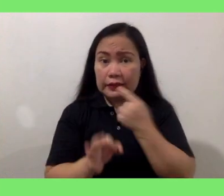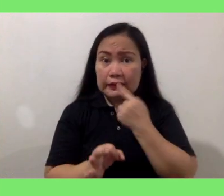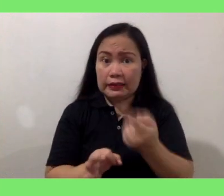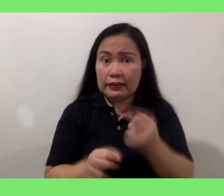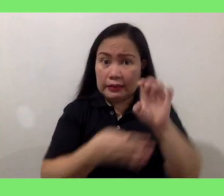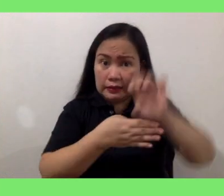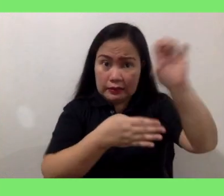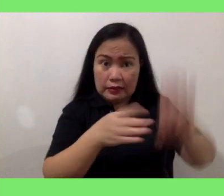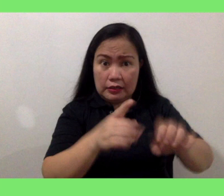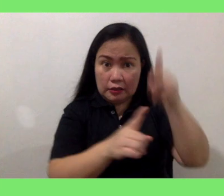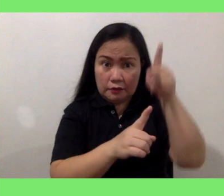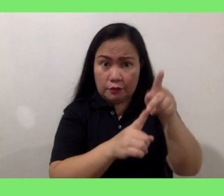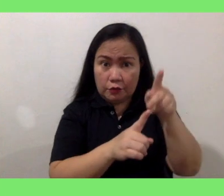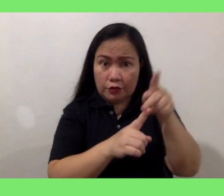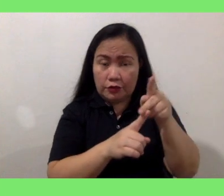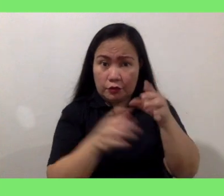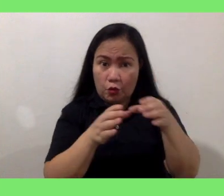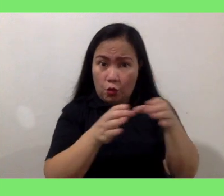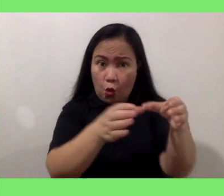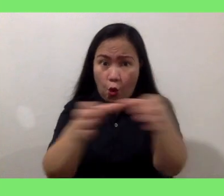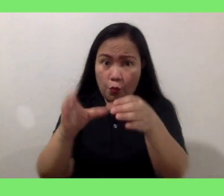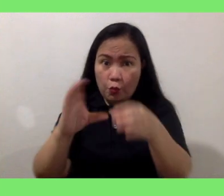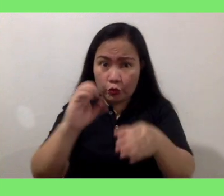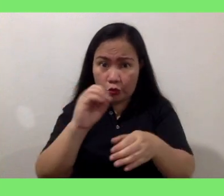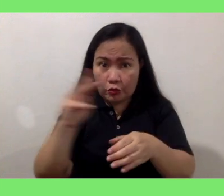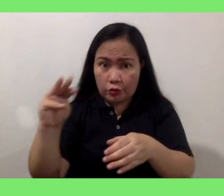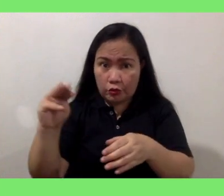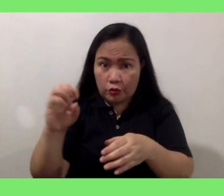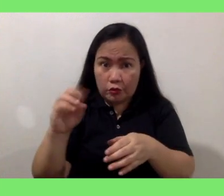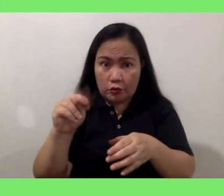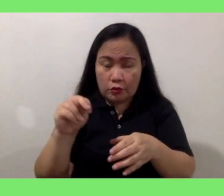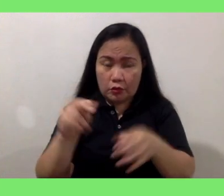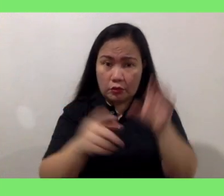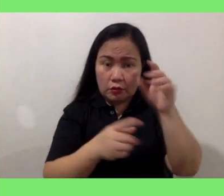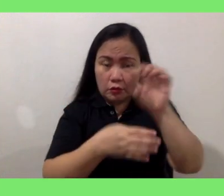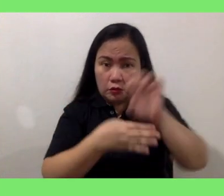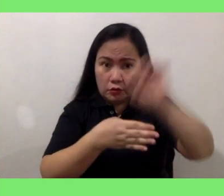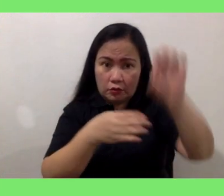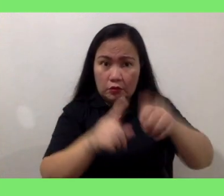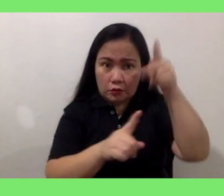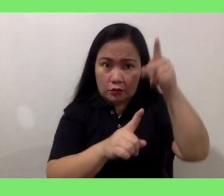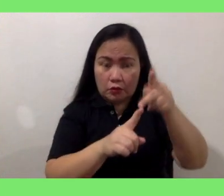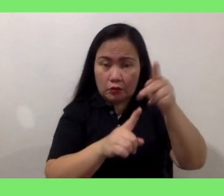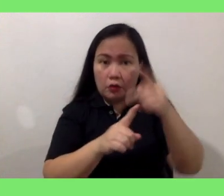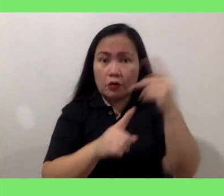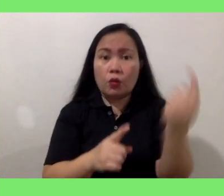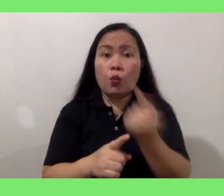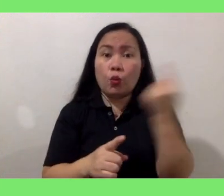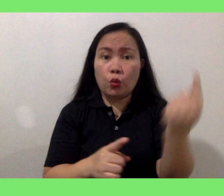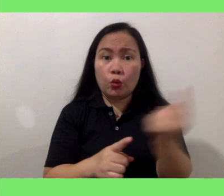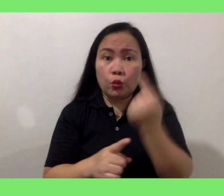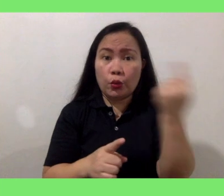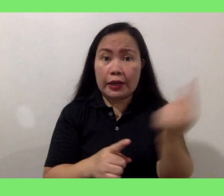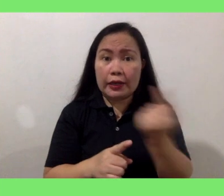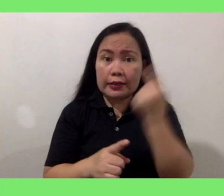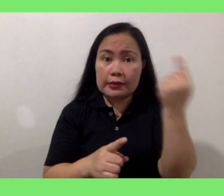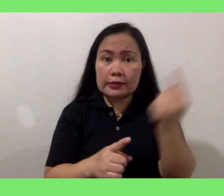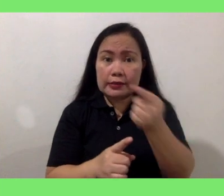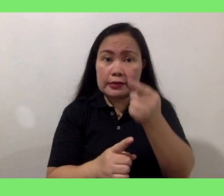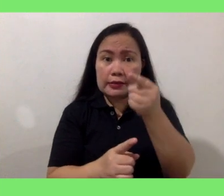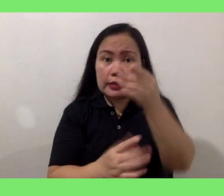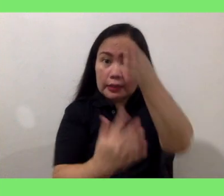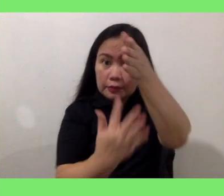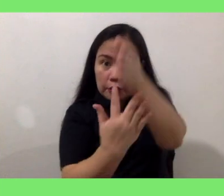So, kapag sinabi nating endpoint, lagi siya, common endpoint ng opposite rays, it is